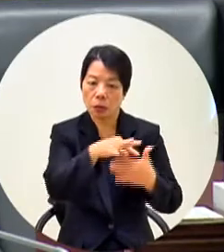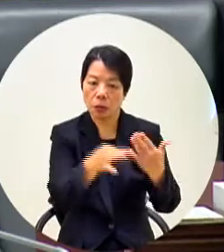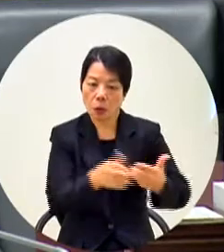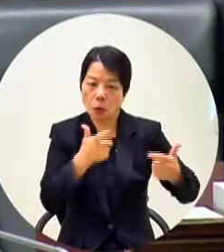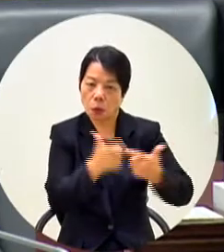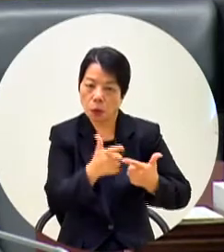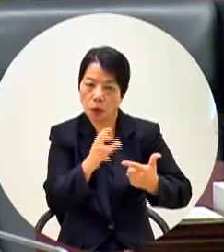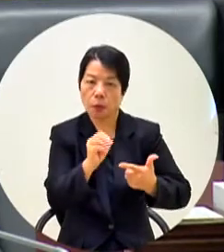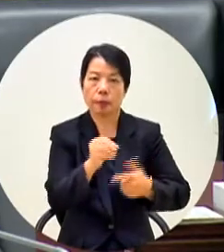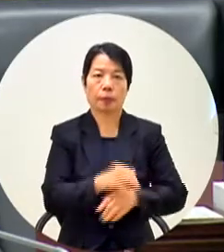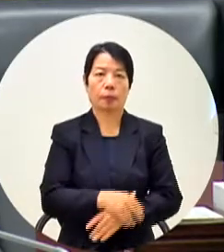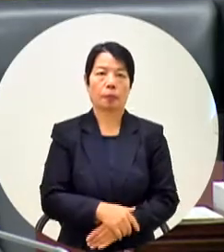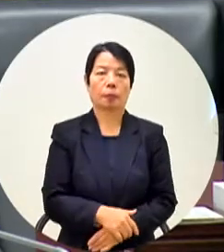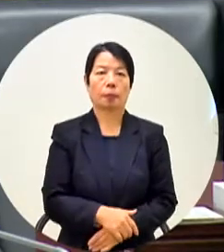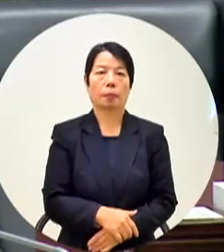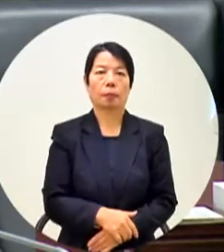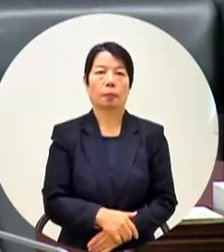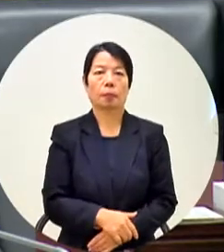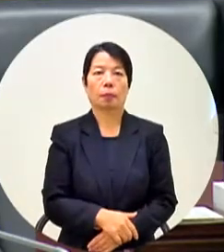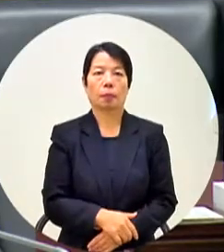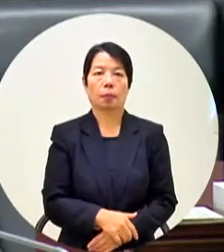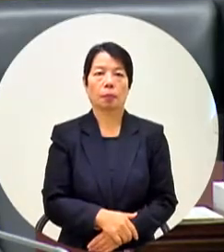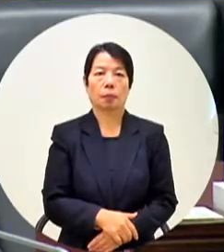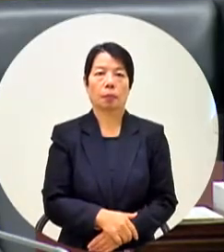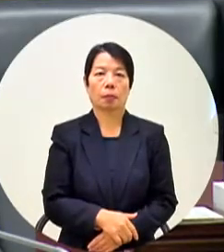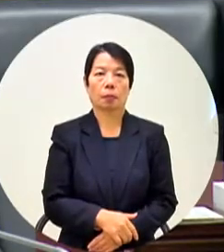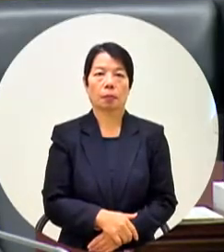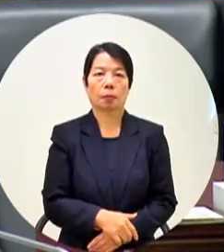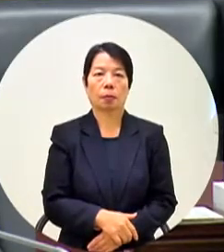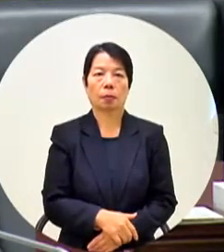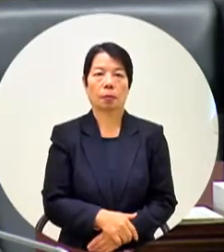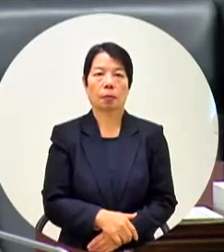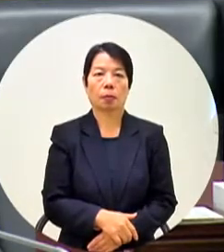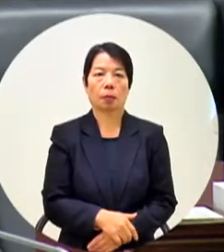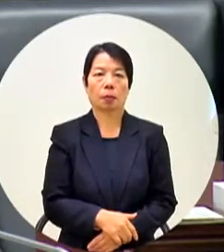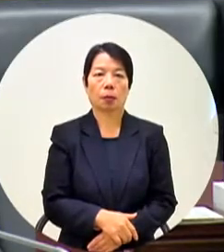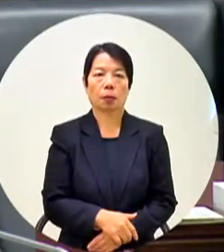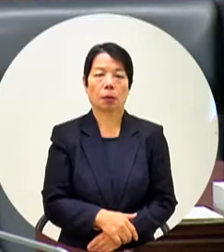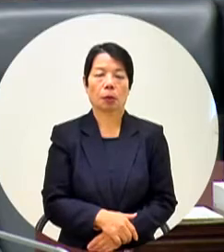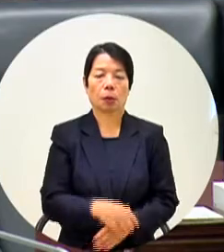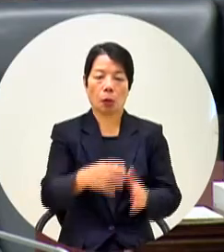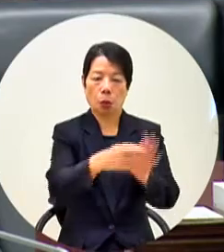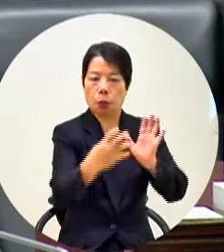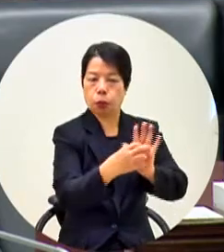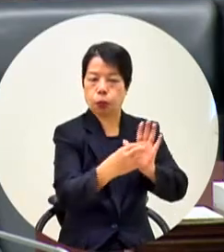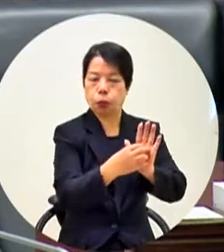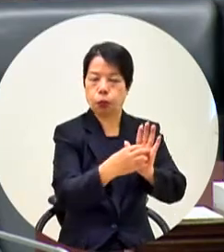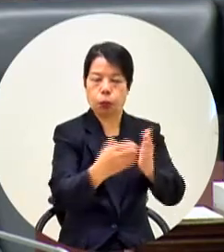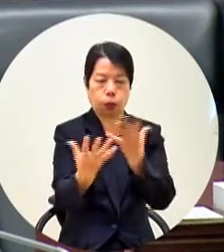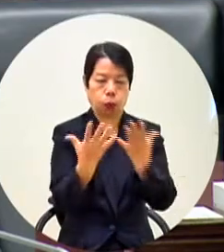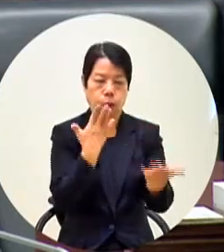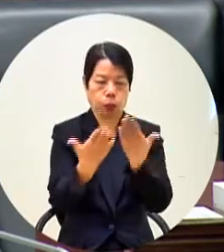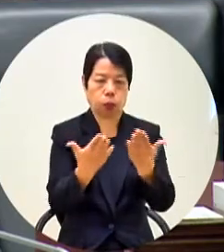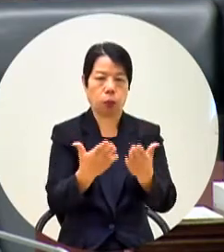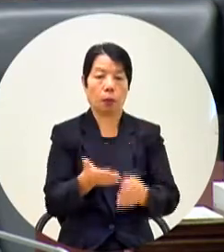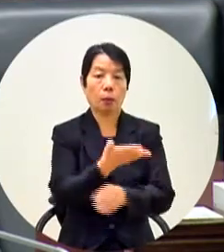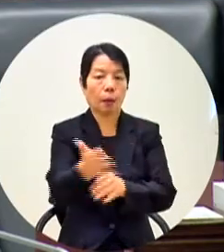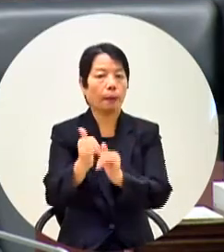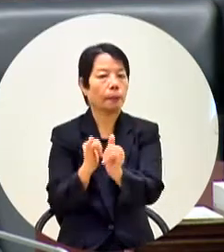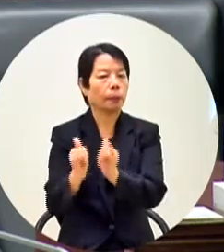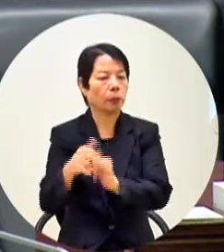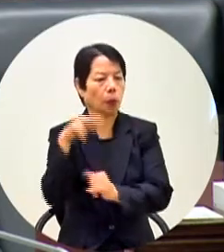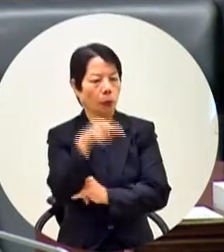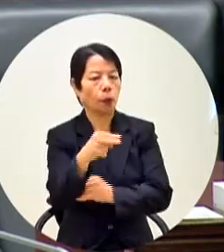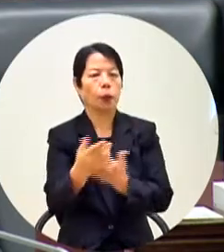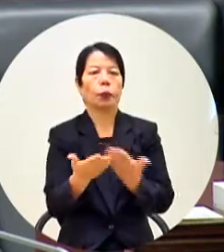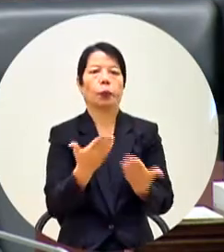哦，好好啊，将标示做清楚，予民众会当好好啊去做